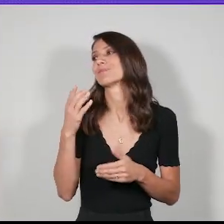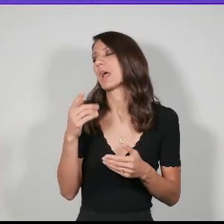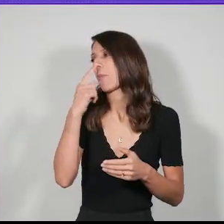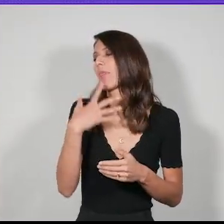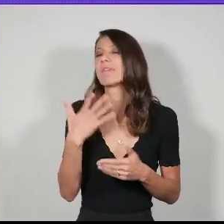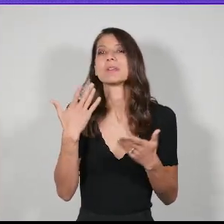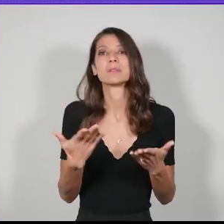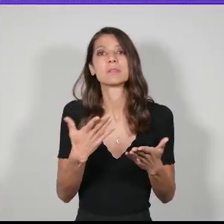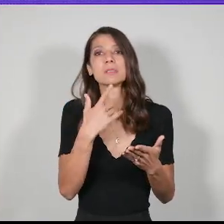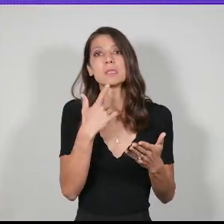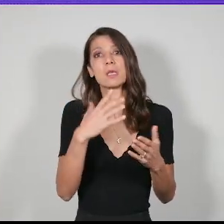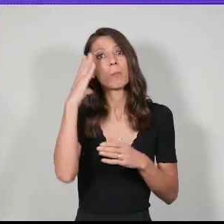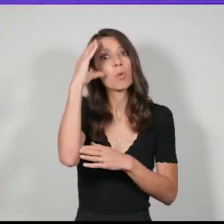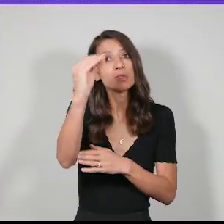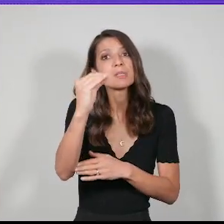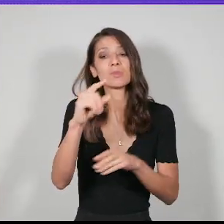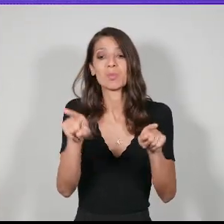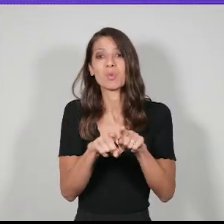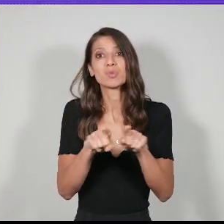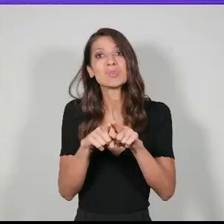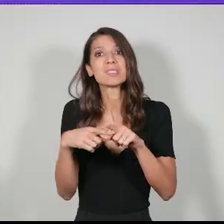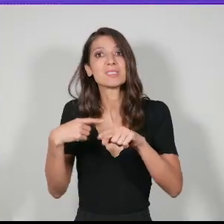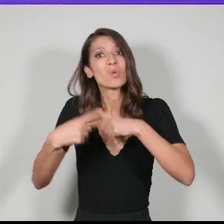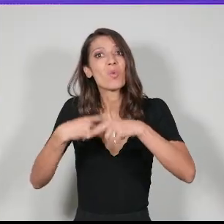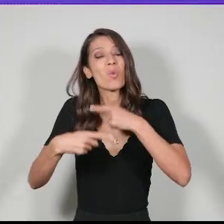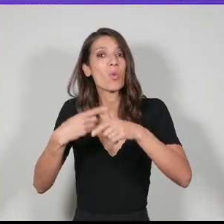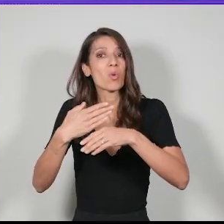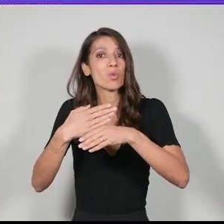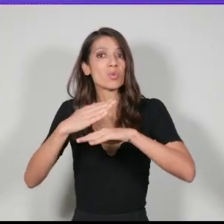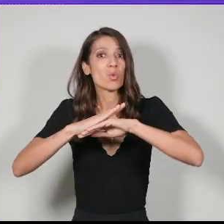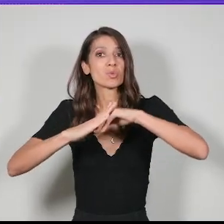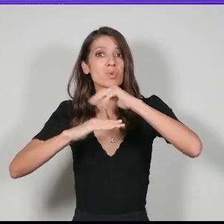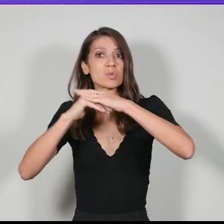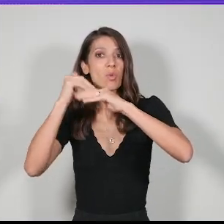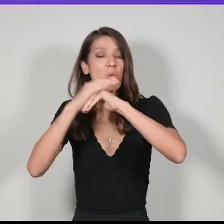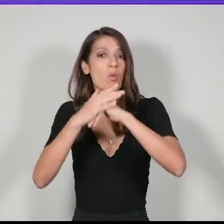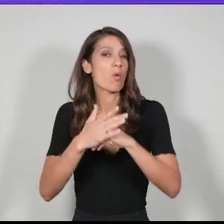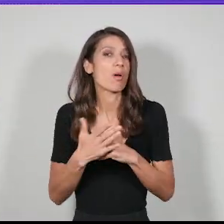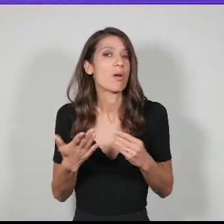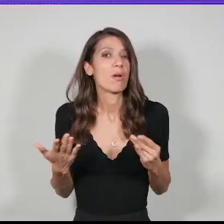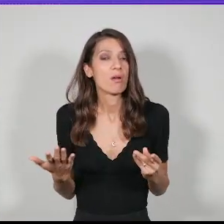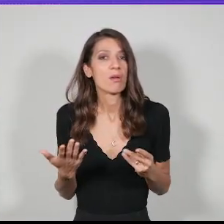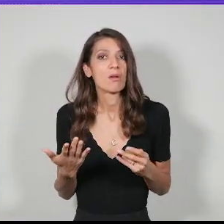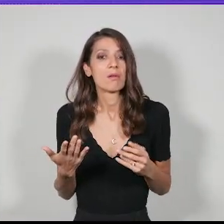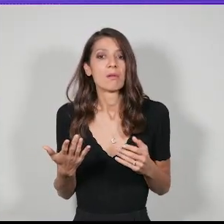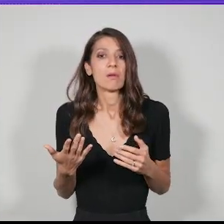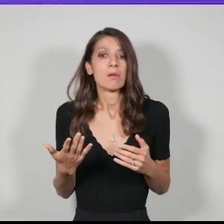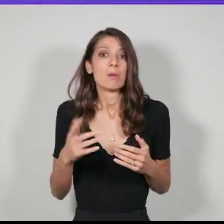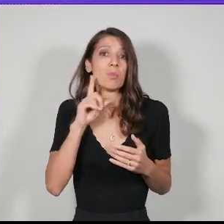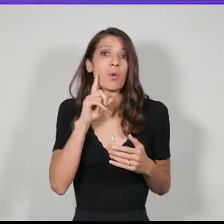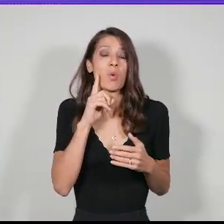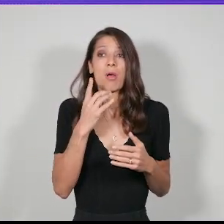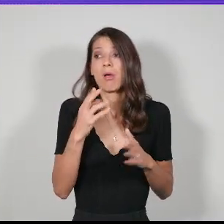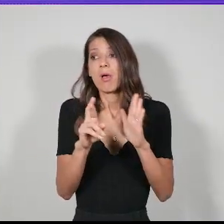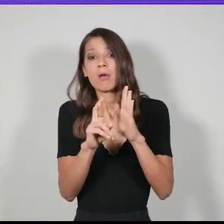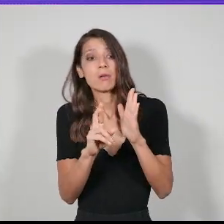et aussi théorique en construction. Mais ça peut être effectivement expliqué par la faute d'un manque de